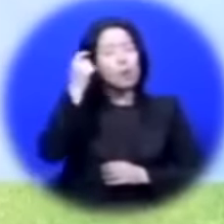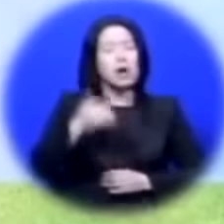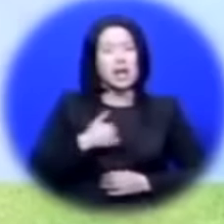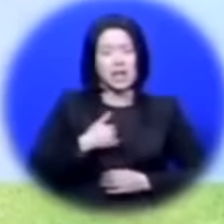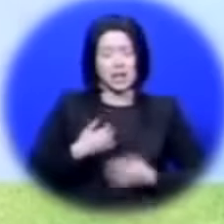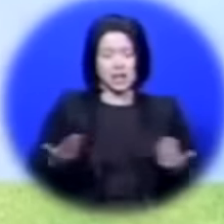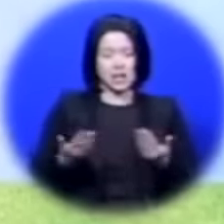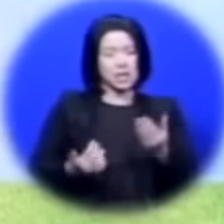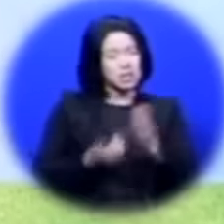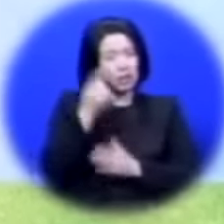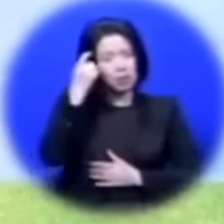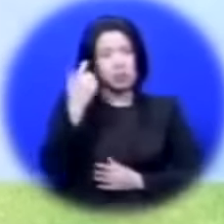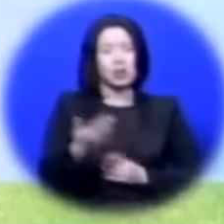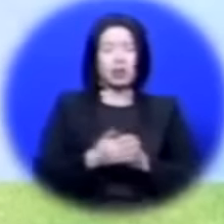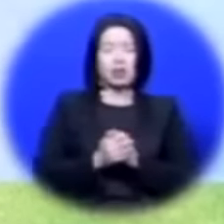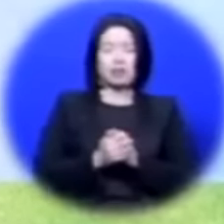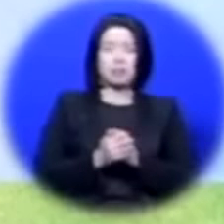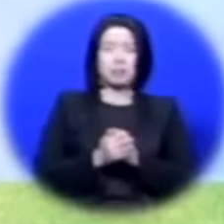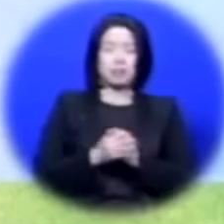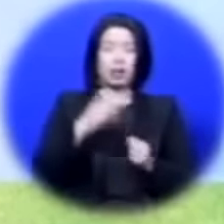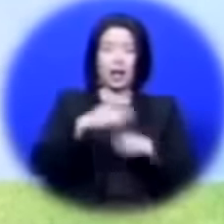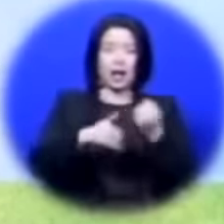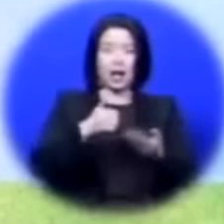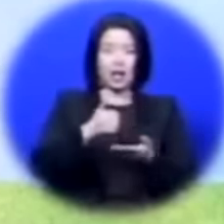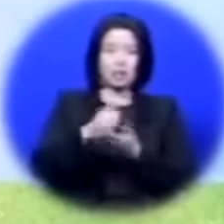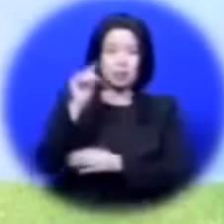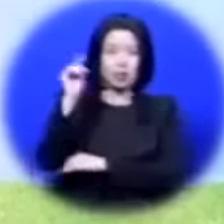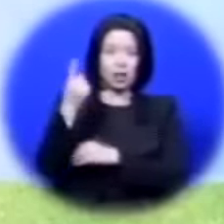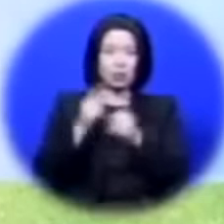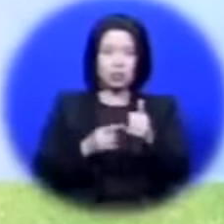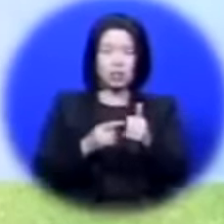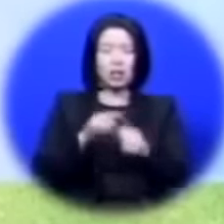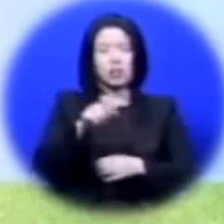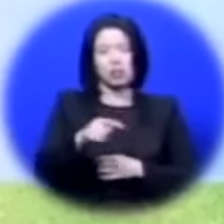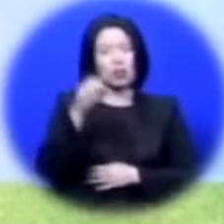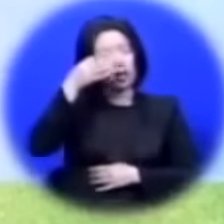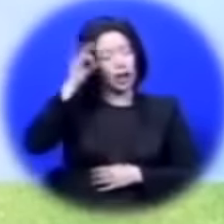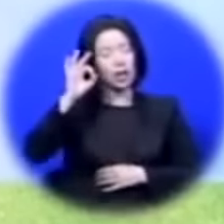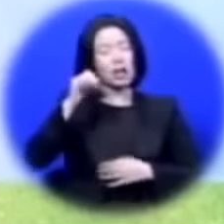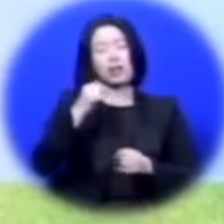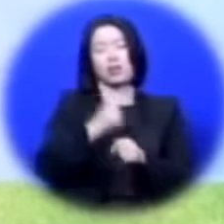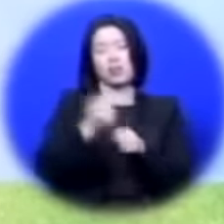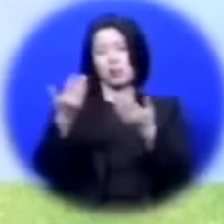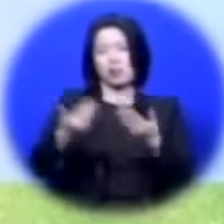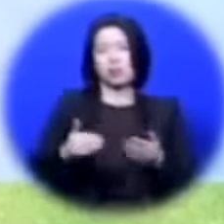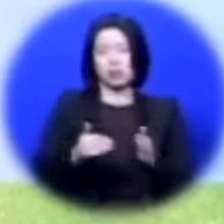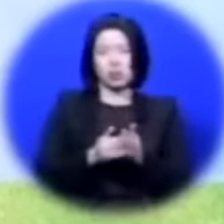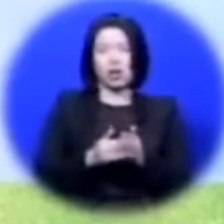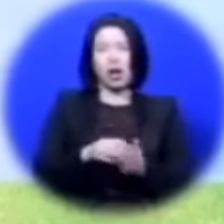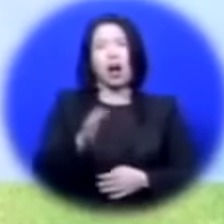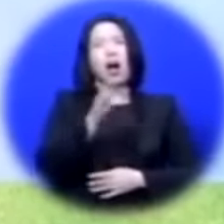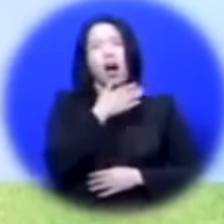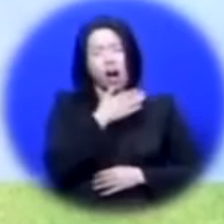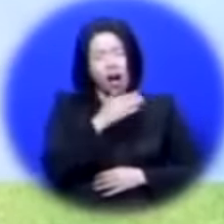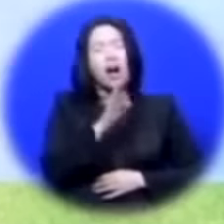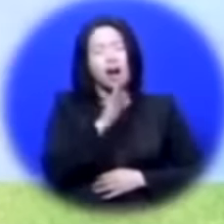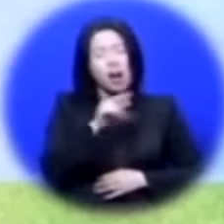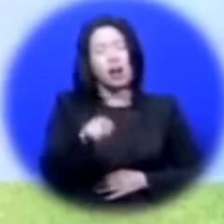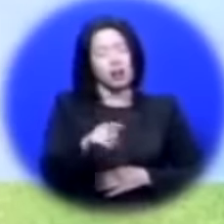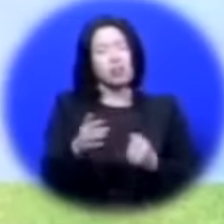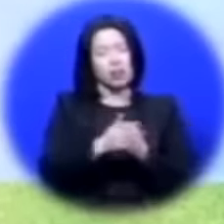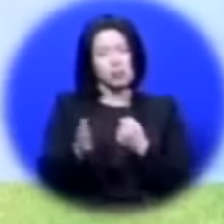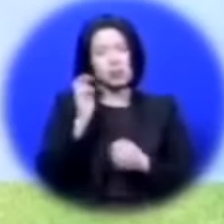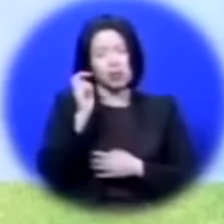일어난 것입니다 하나님은 다윗에게 그것을 깨닫게 하셨어요 아 아 그래서 그랬구나